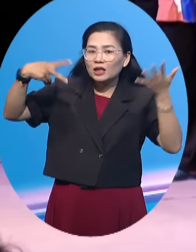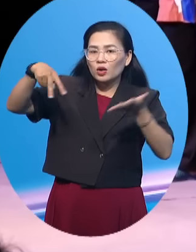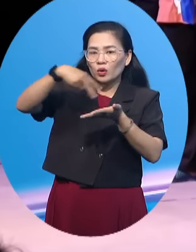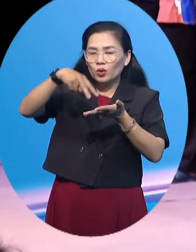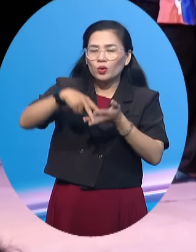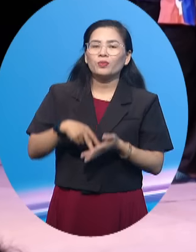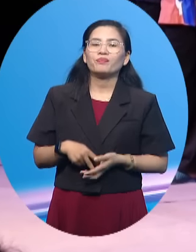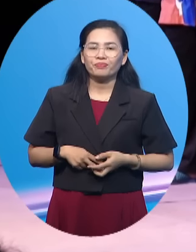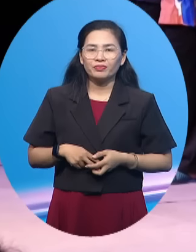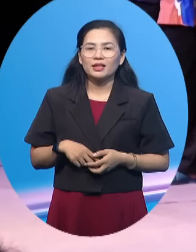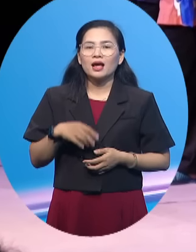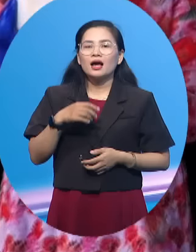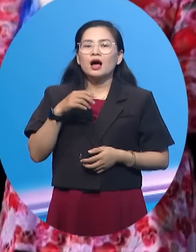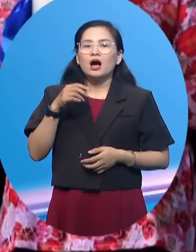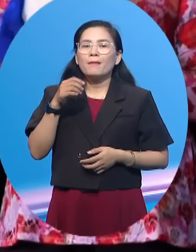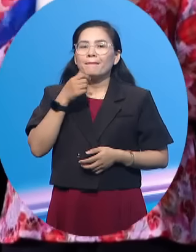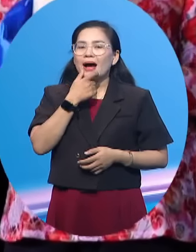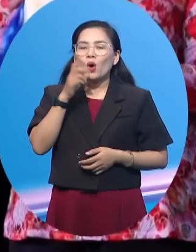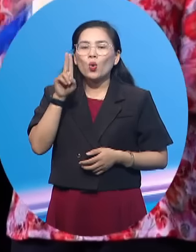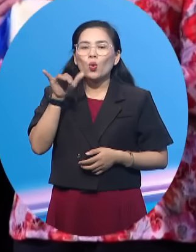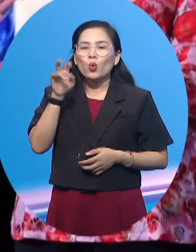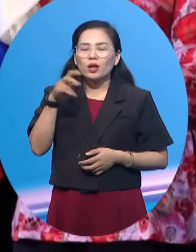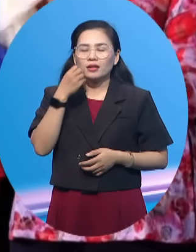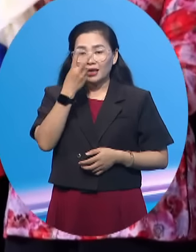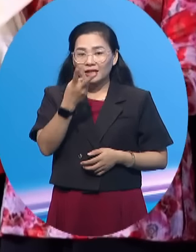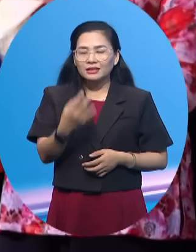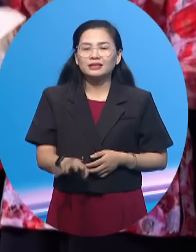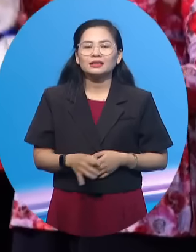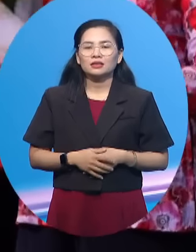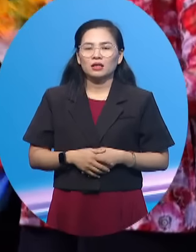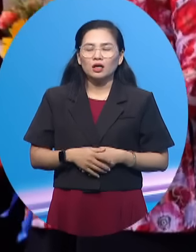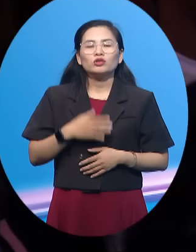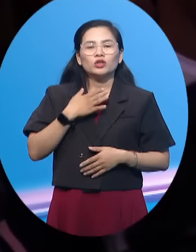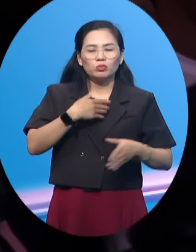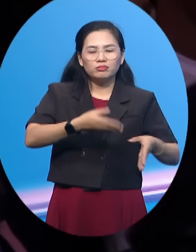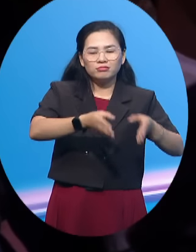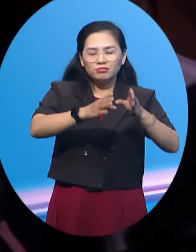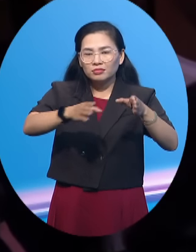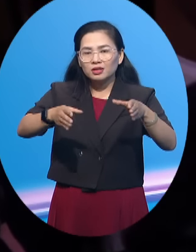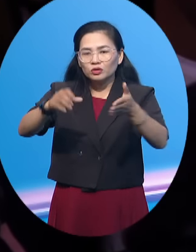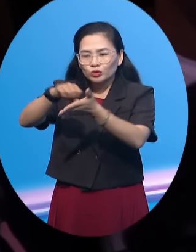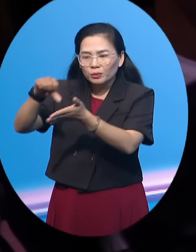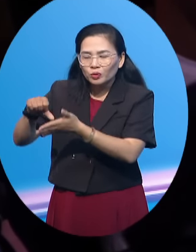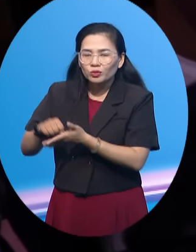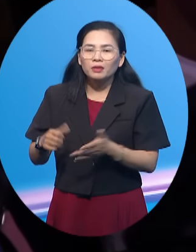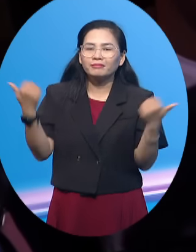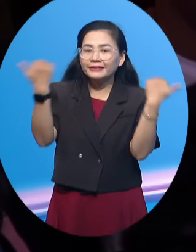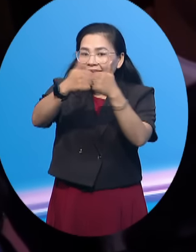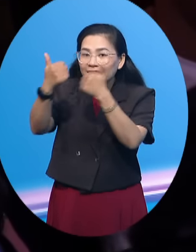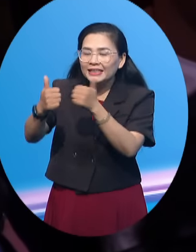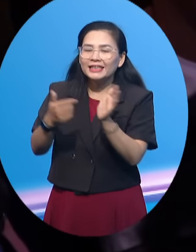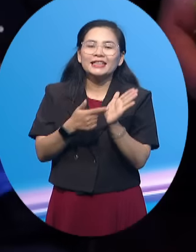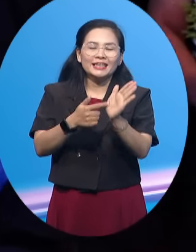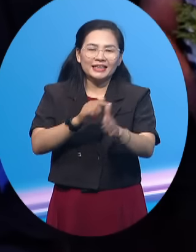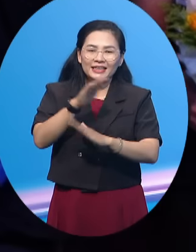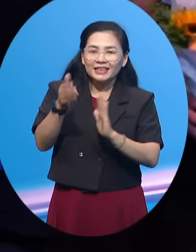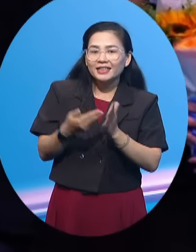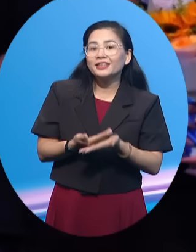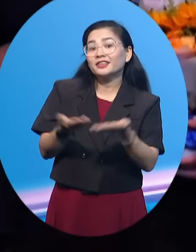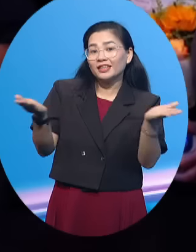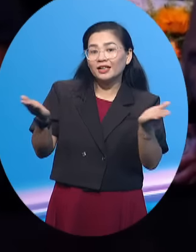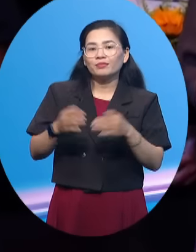Mỹ Uyên cho rằng, liên hoan là cơ hội để các sân khấu, nhà hát so tài giới thiệu phong cách và đặc điểm riêng có của mình đến đồng nghiệp và công